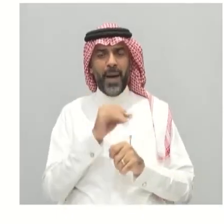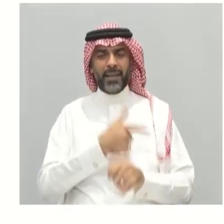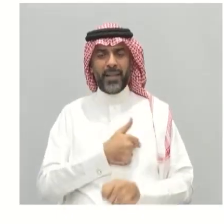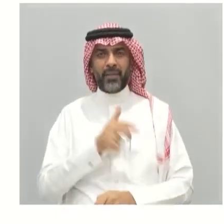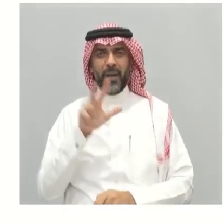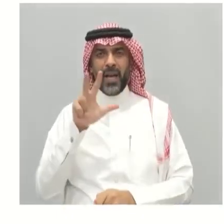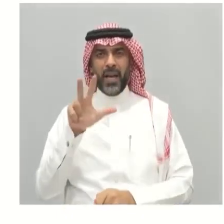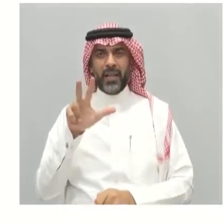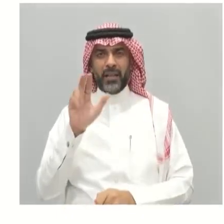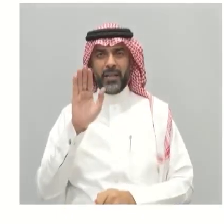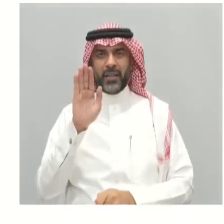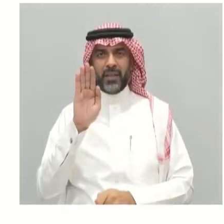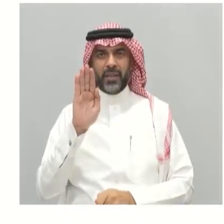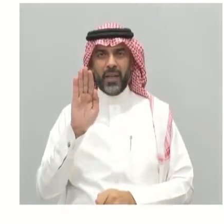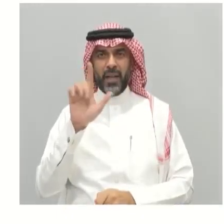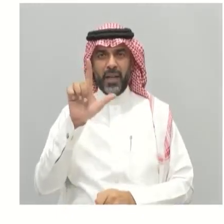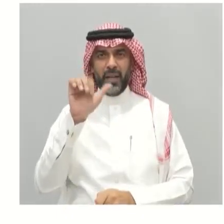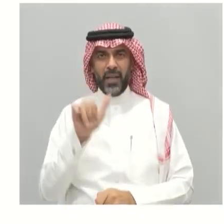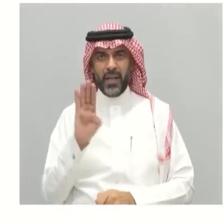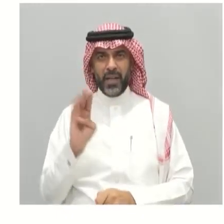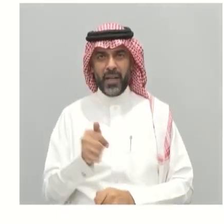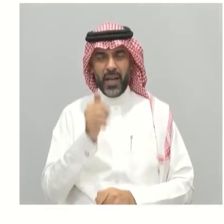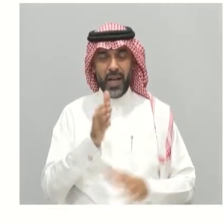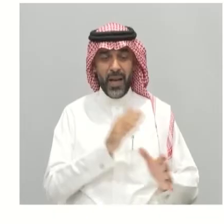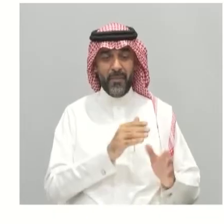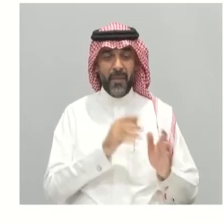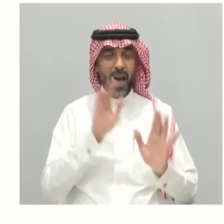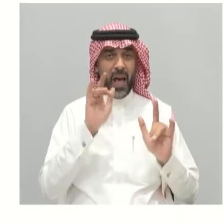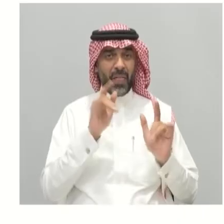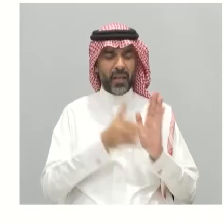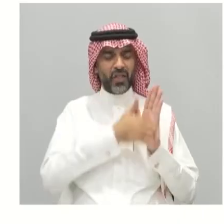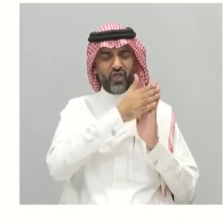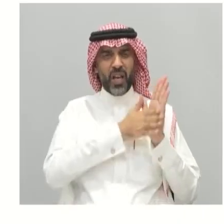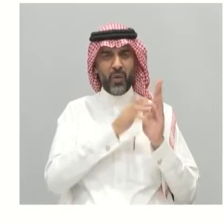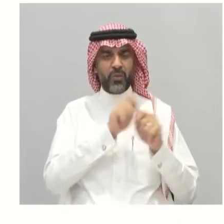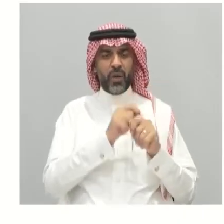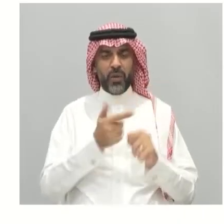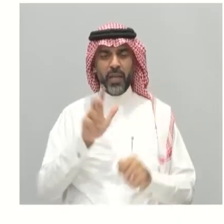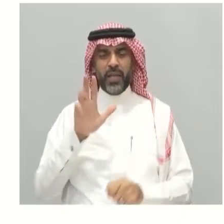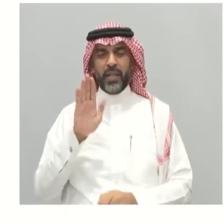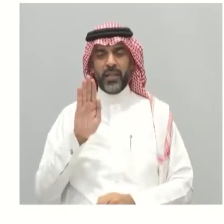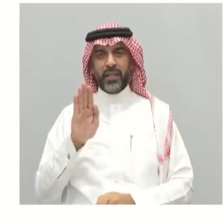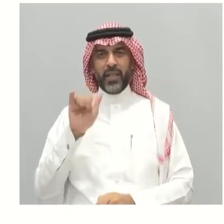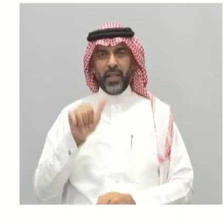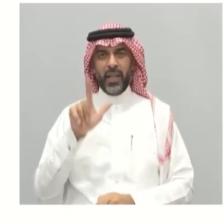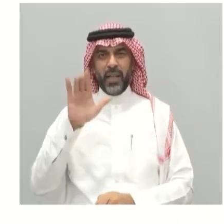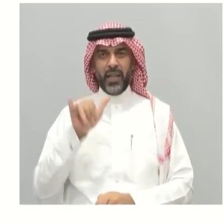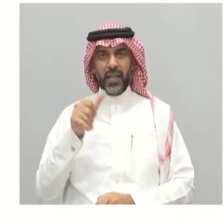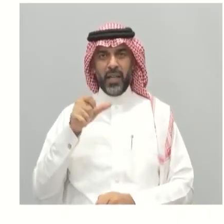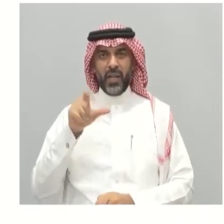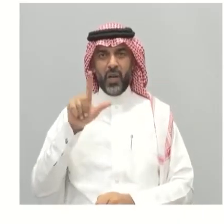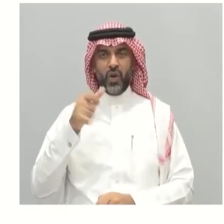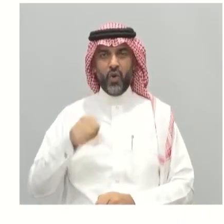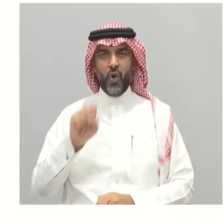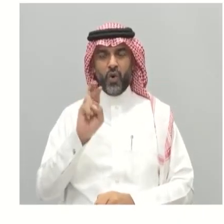مكون ماده ماذا السلكه اما الطحالب الخضراء جدارها مكون من السيليلوز هنا